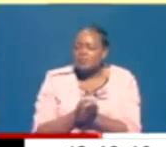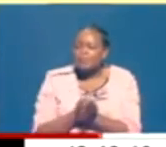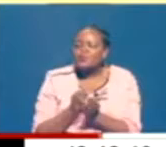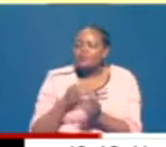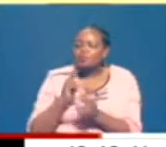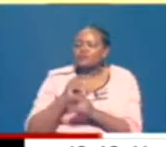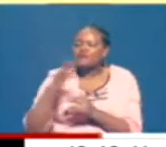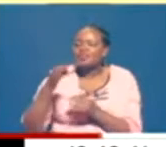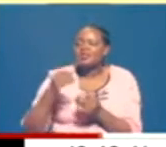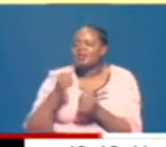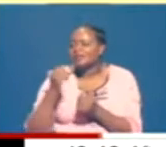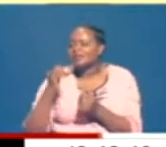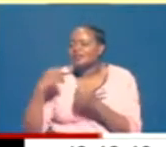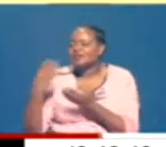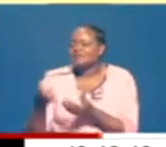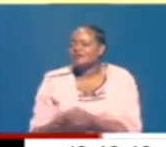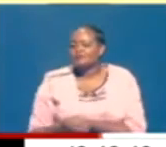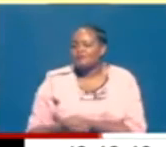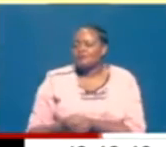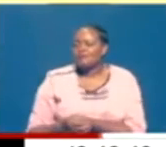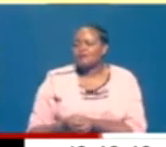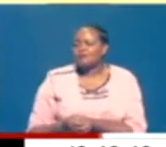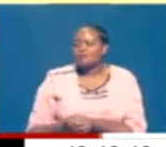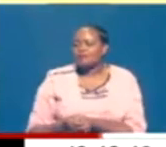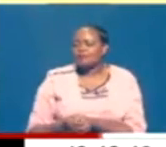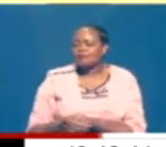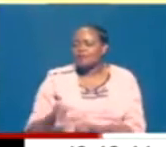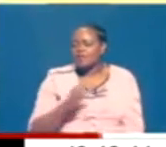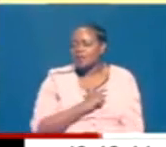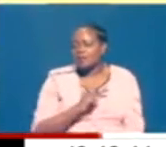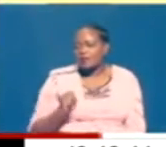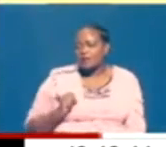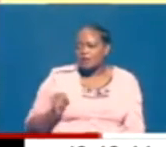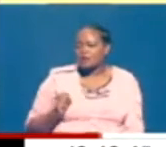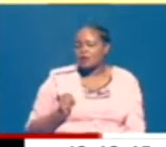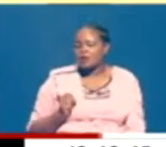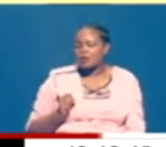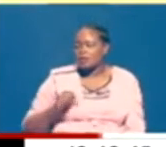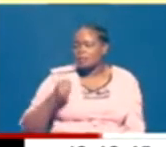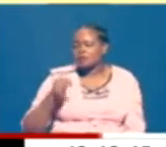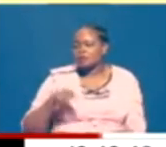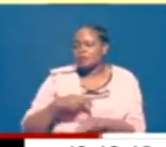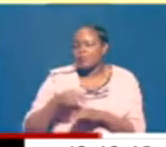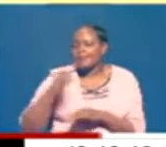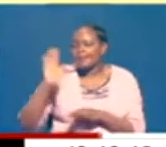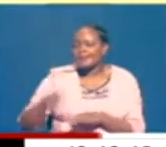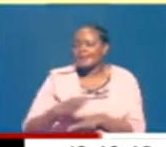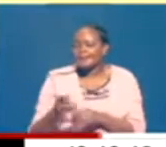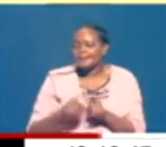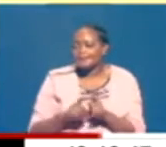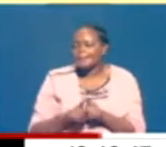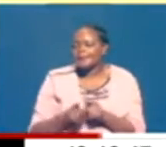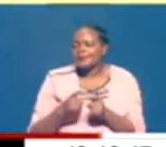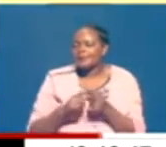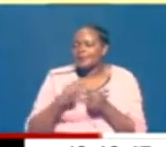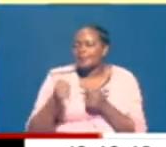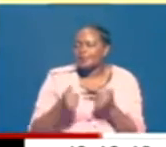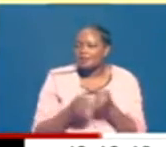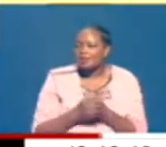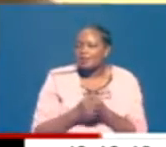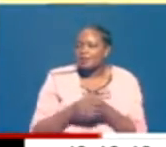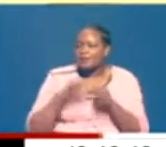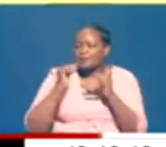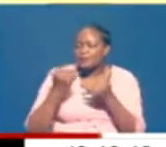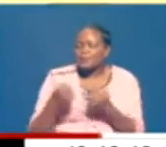mnaweza mkapeleka pale katika Senate, zile mnaweza mkapeleka National Assembly zipelekwe pale, zile ambaye zinaweza